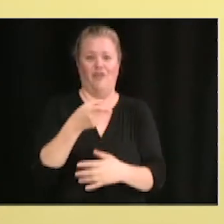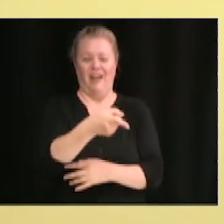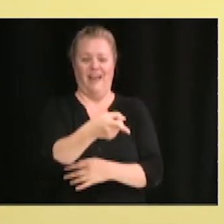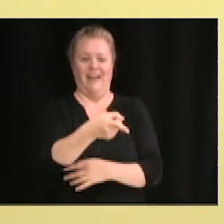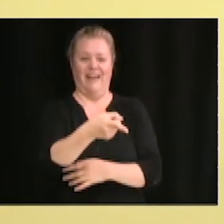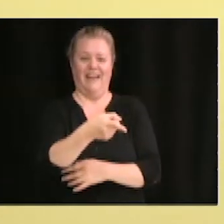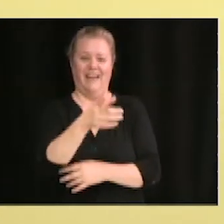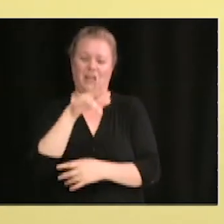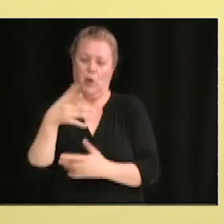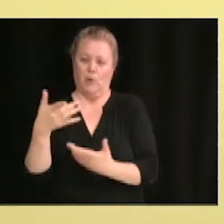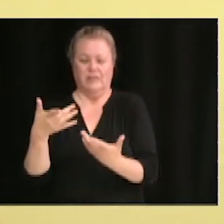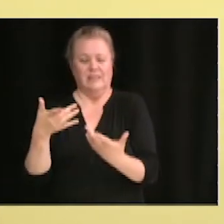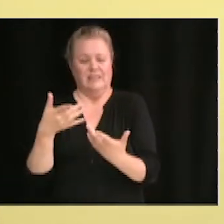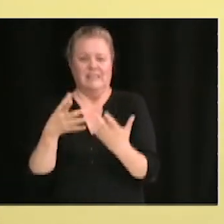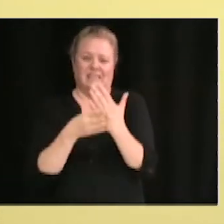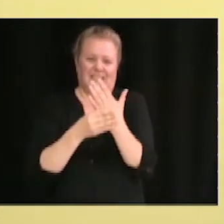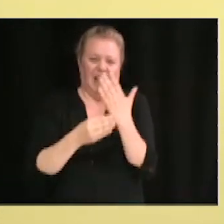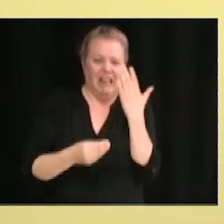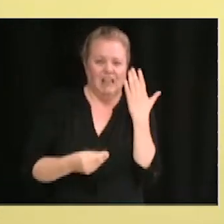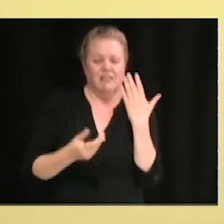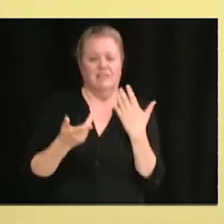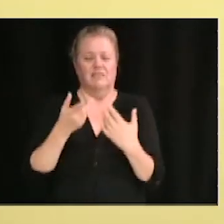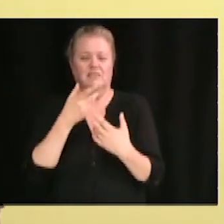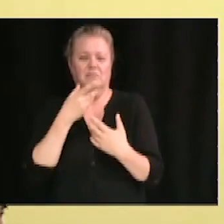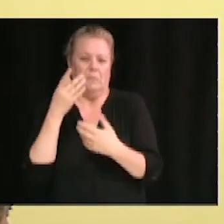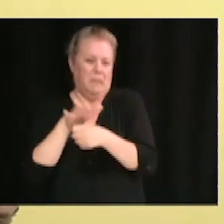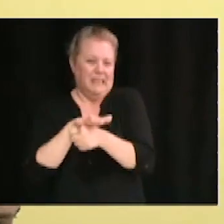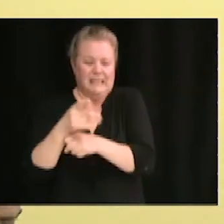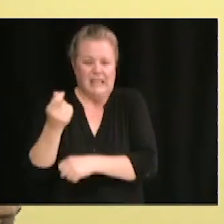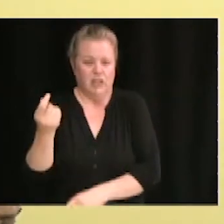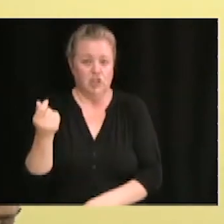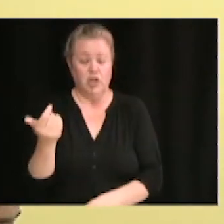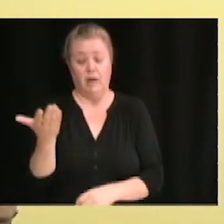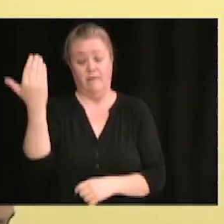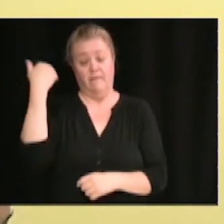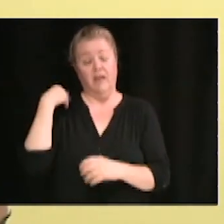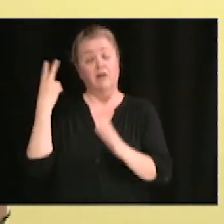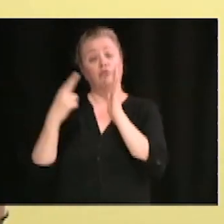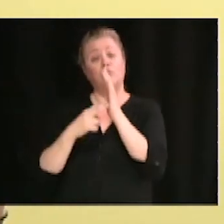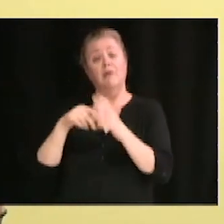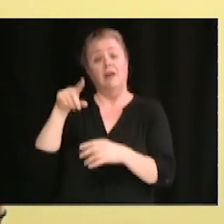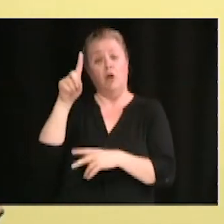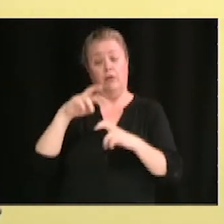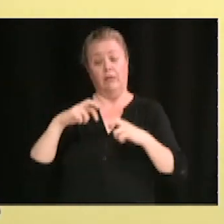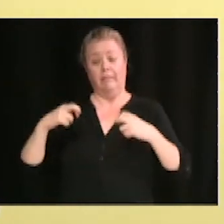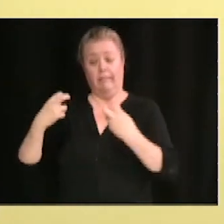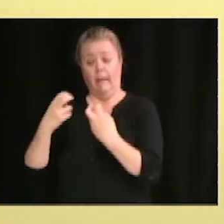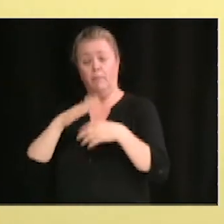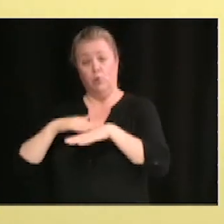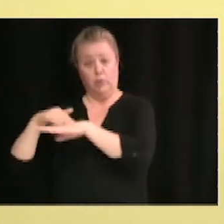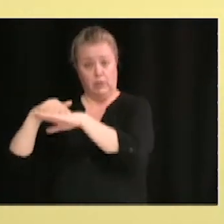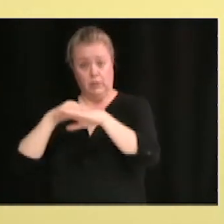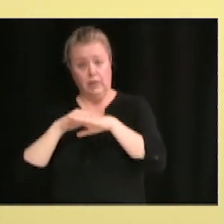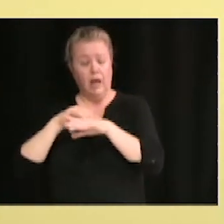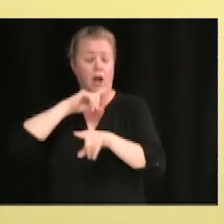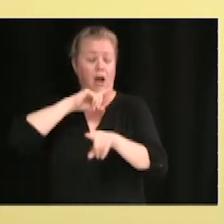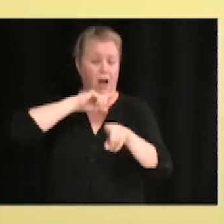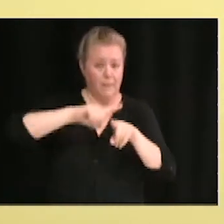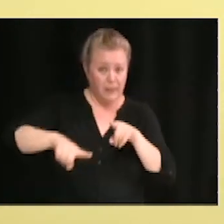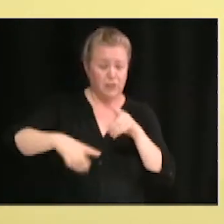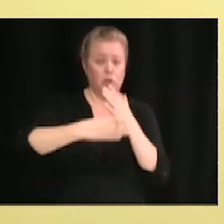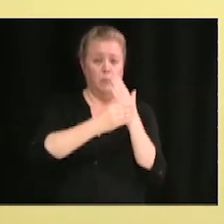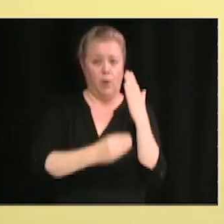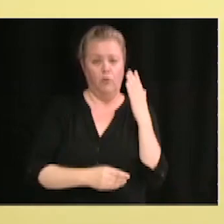Et c'est d'ailleurs en 2001 que la table de concertation de lutte à la pauvreté de notre région, MRC d'Artabasca, qui a mis en place un